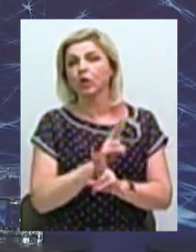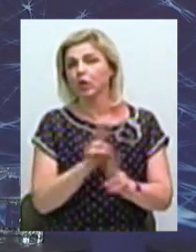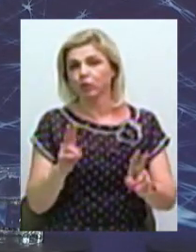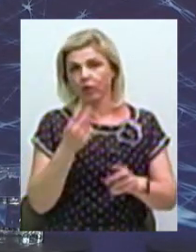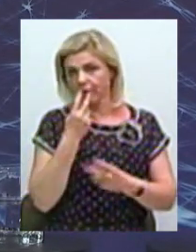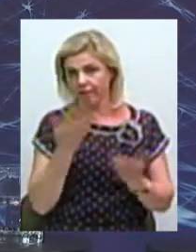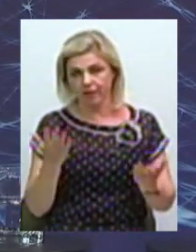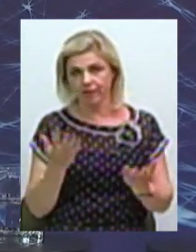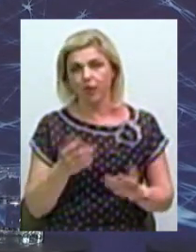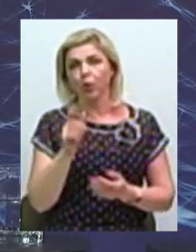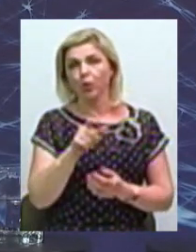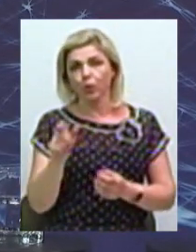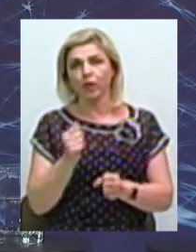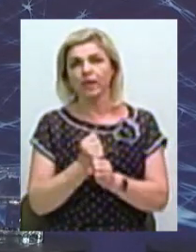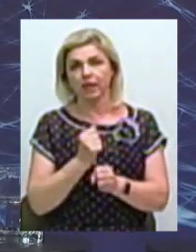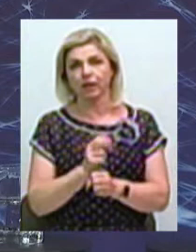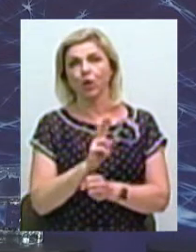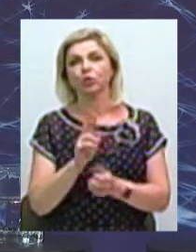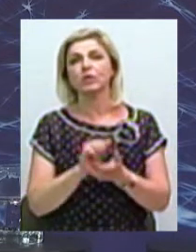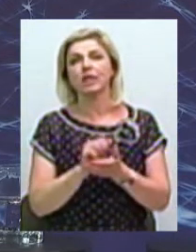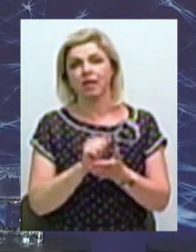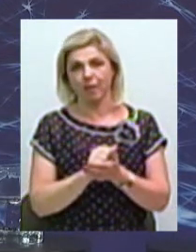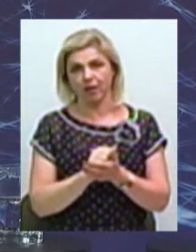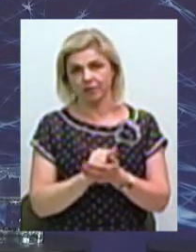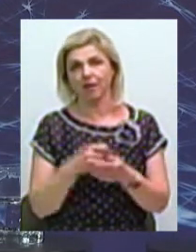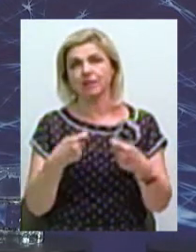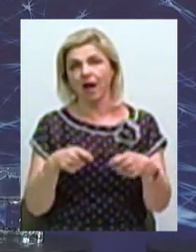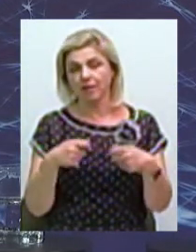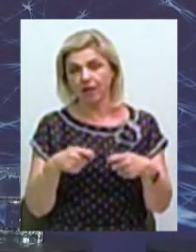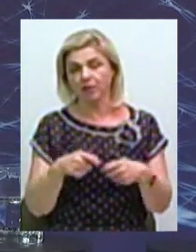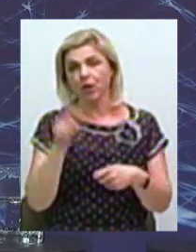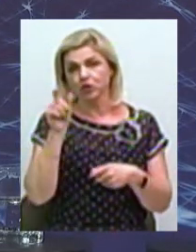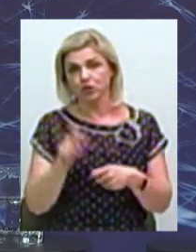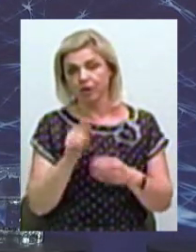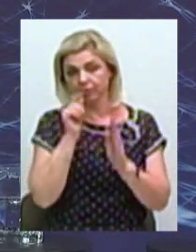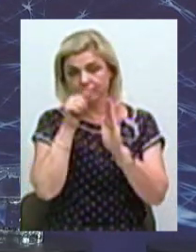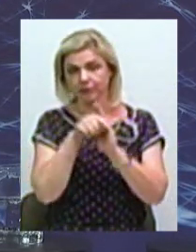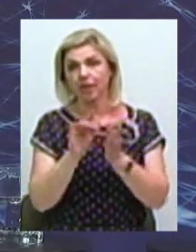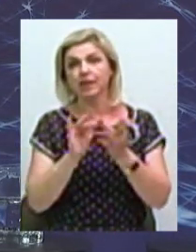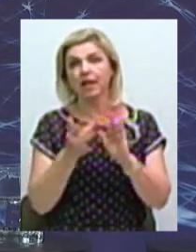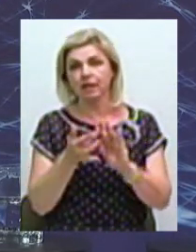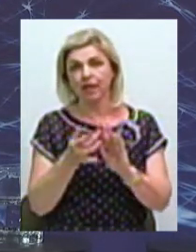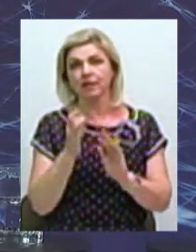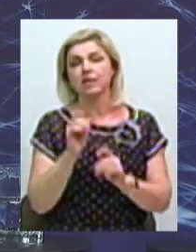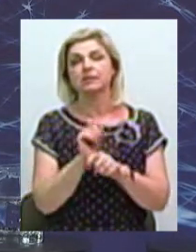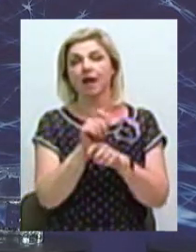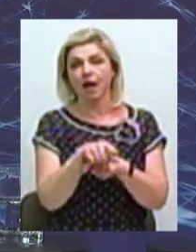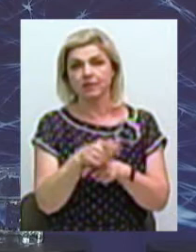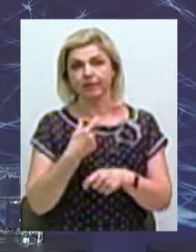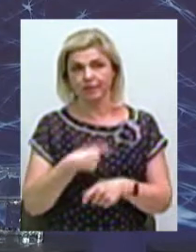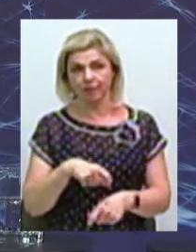это делают люди, которые занимаются закладками. Человек заходит в интернет-сайт, он заказывает